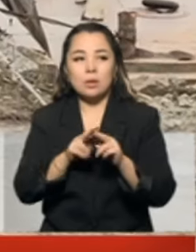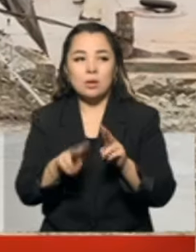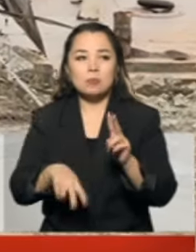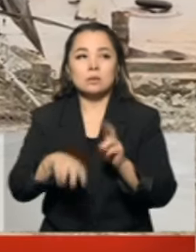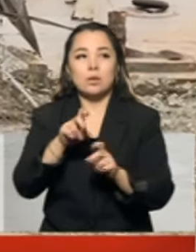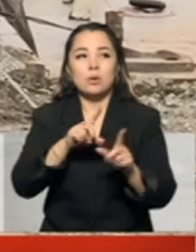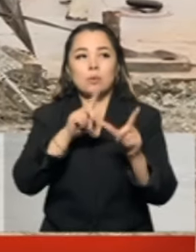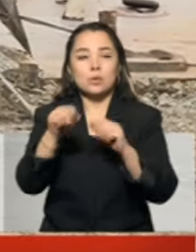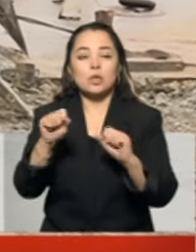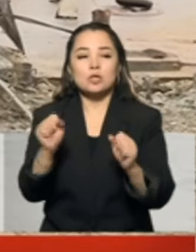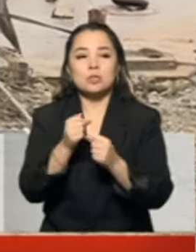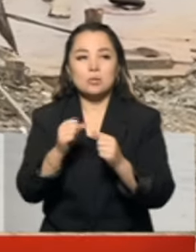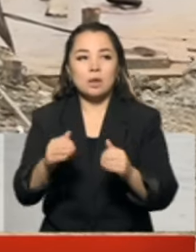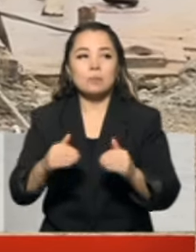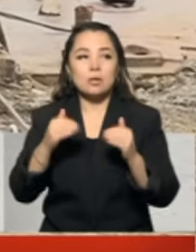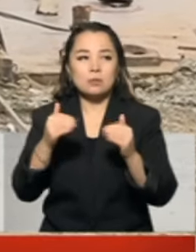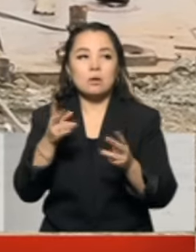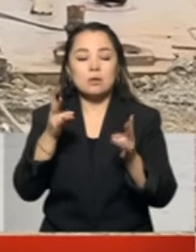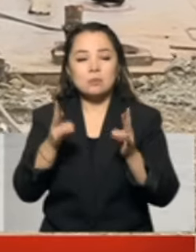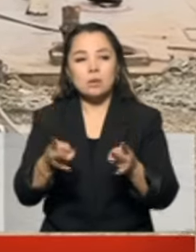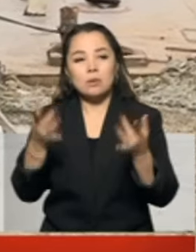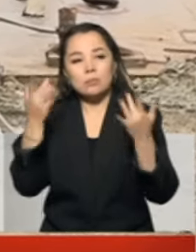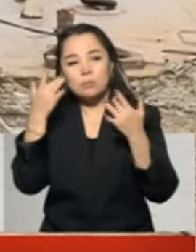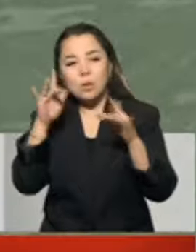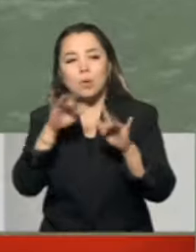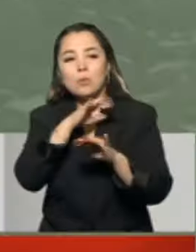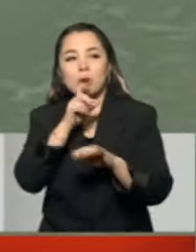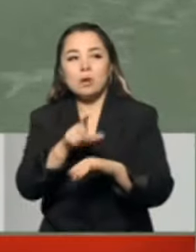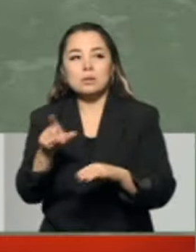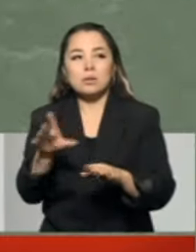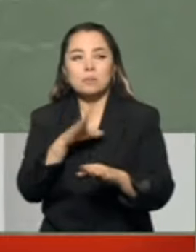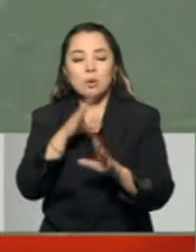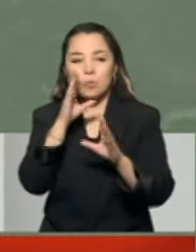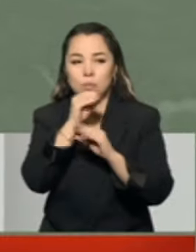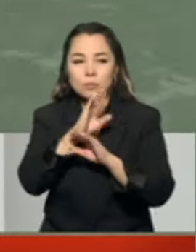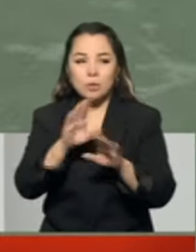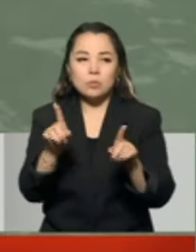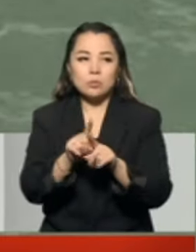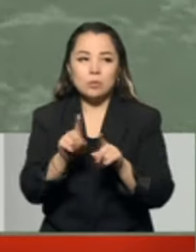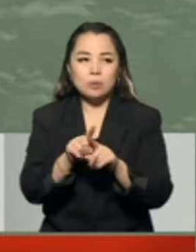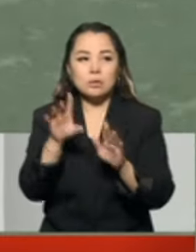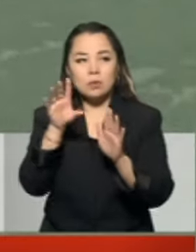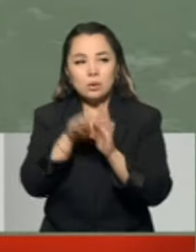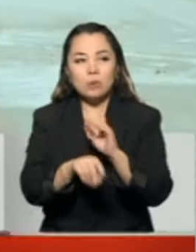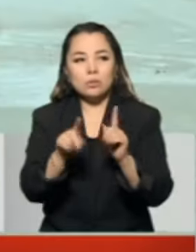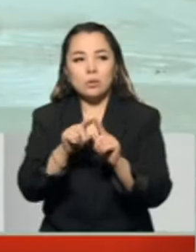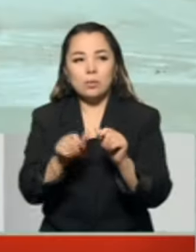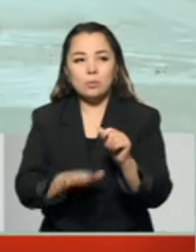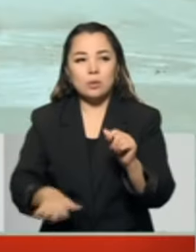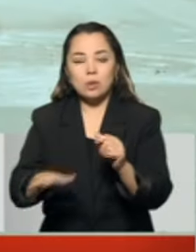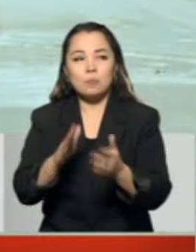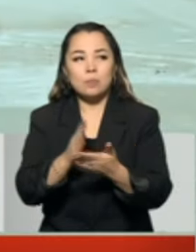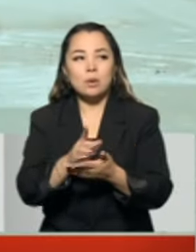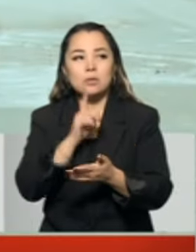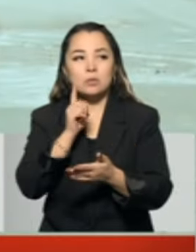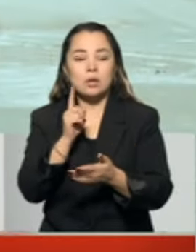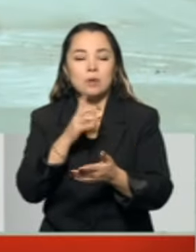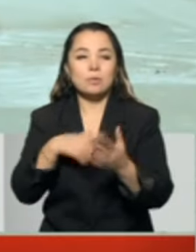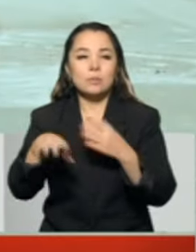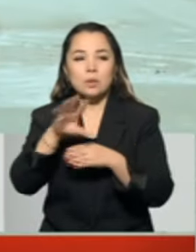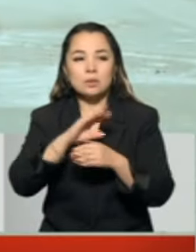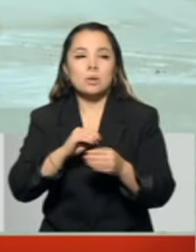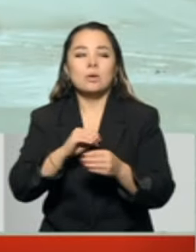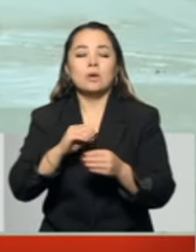үшін жылдамдықты асырып, апаттан опат болғандары қаншама. Үлгермей жағада түнегендер де көп. Жастарымыз үйленіп